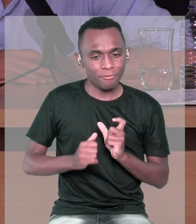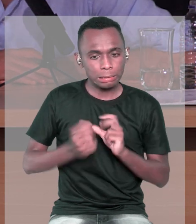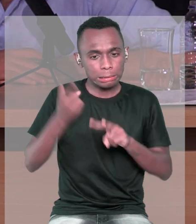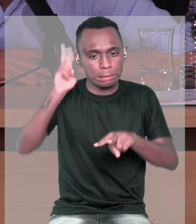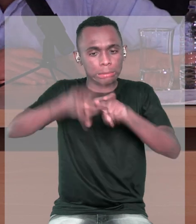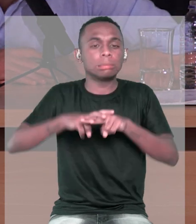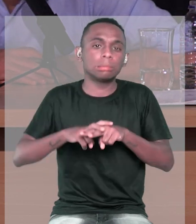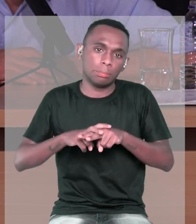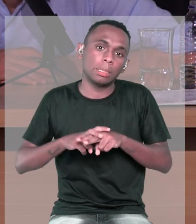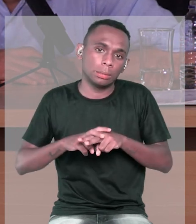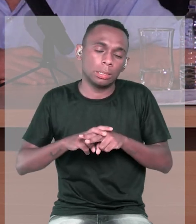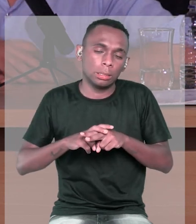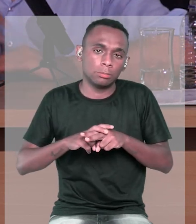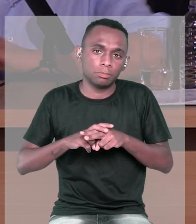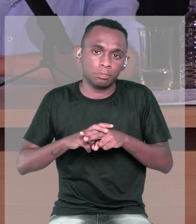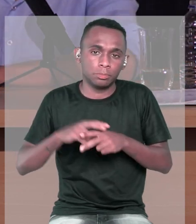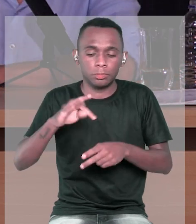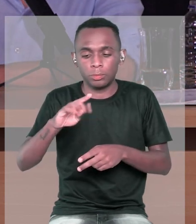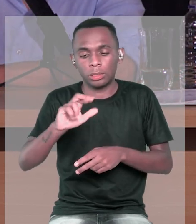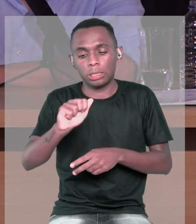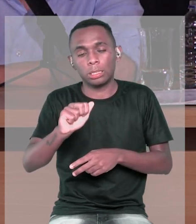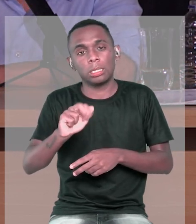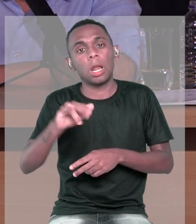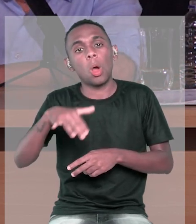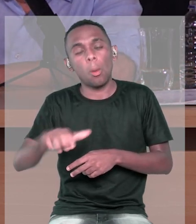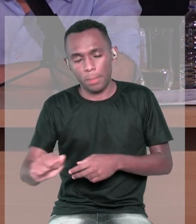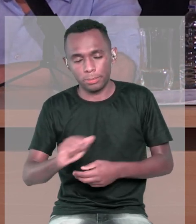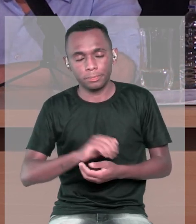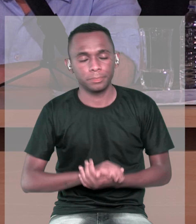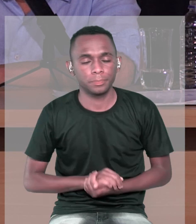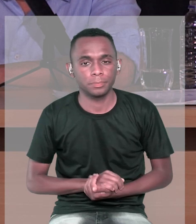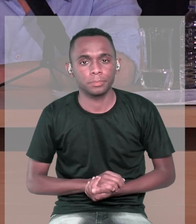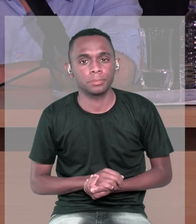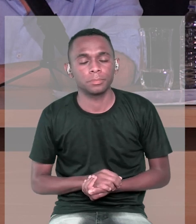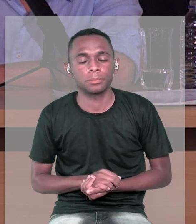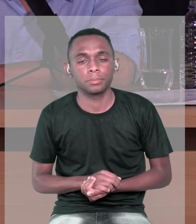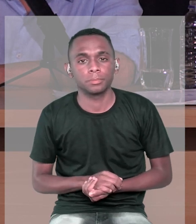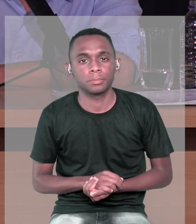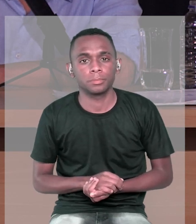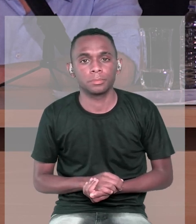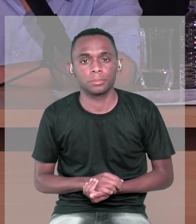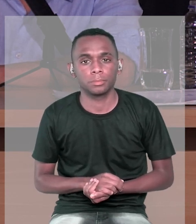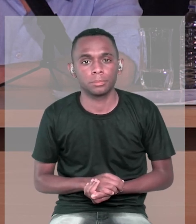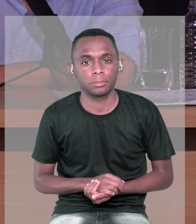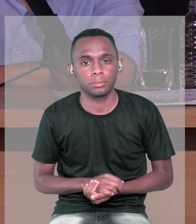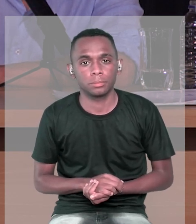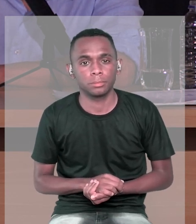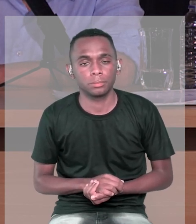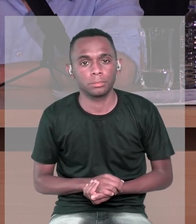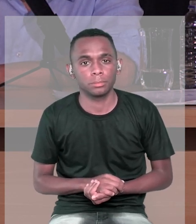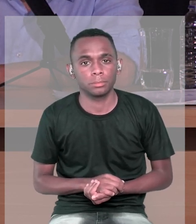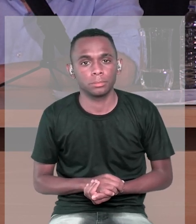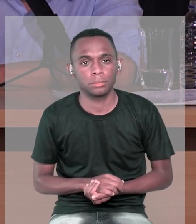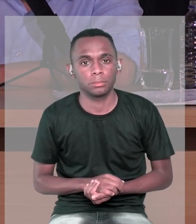traumatisme. Voyez? Alors, bon, j'ai dressé ce portrait. On